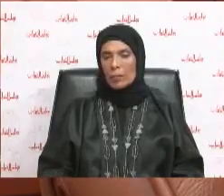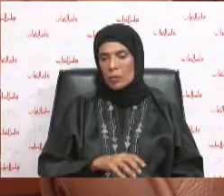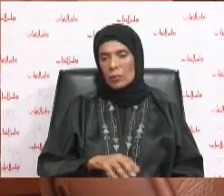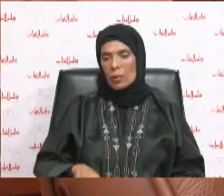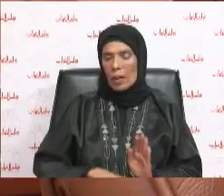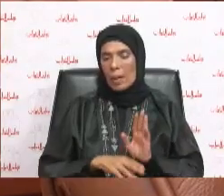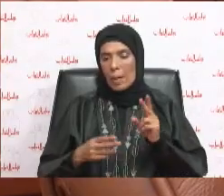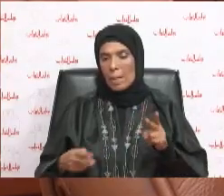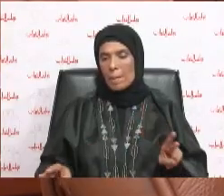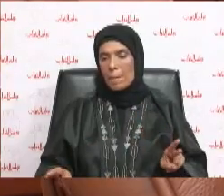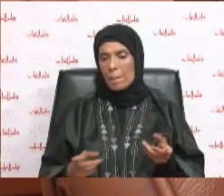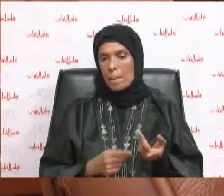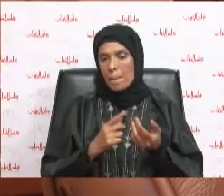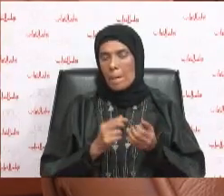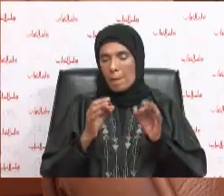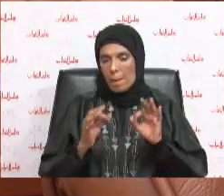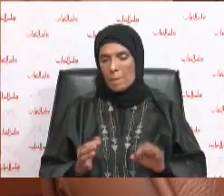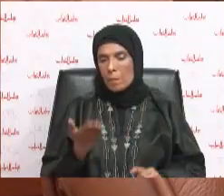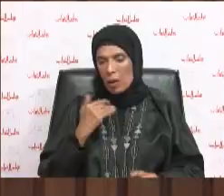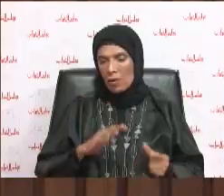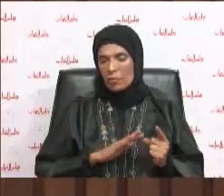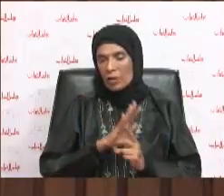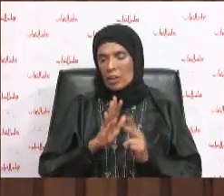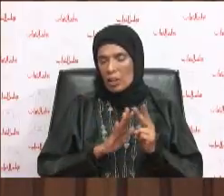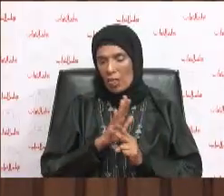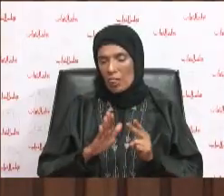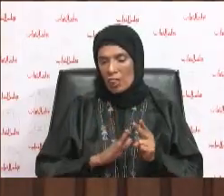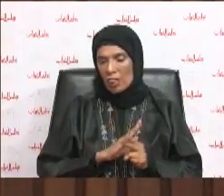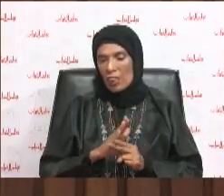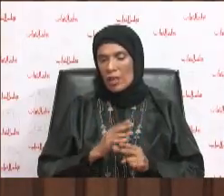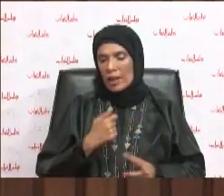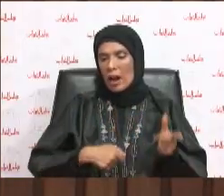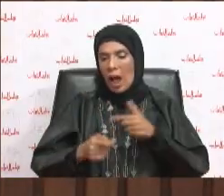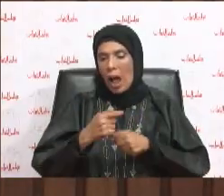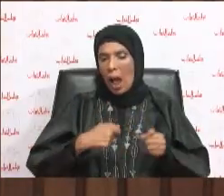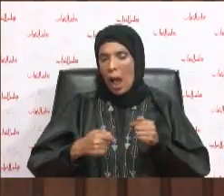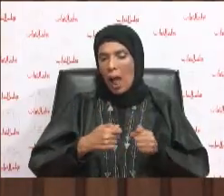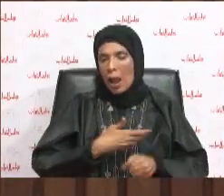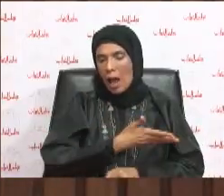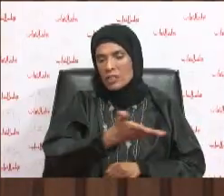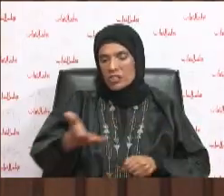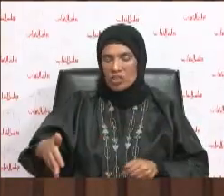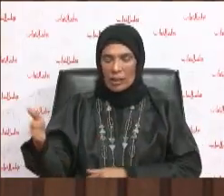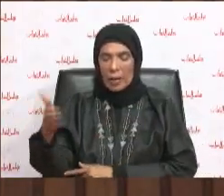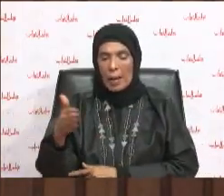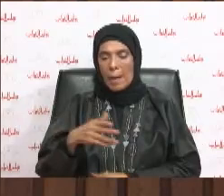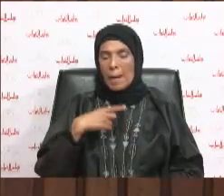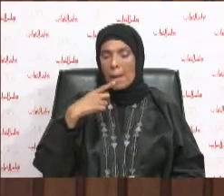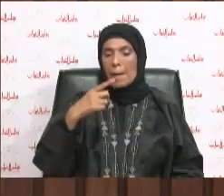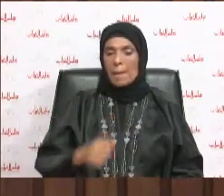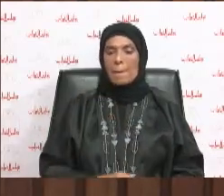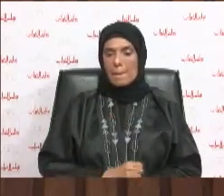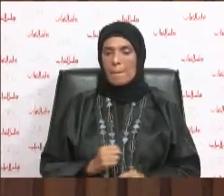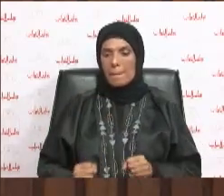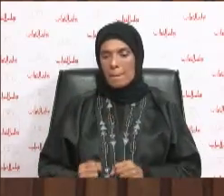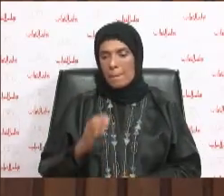الرخص وفق ضوابط معينة بحيث لا يؤثر على جهد الصيد، وأشكره على هذا الطرح. أيضا تكلموا أصحاب السعادة النواب عن مشروع